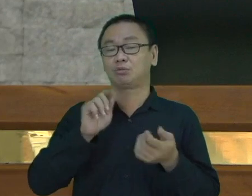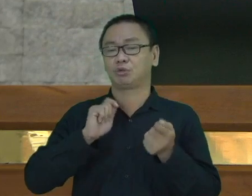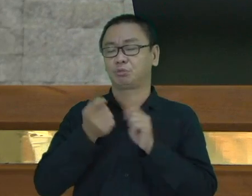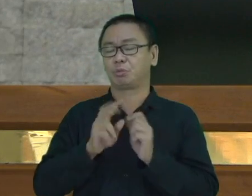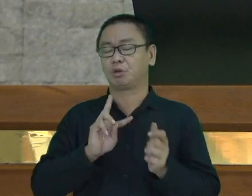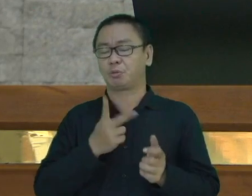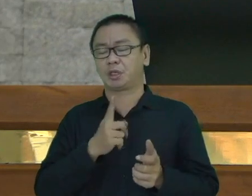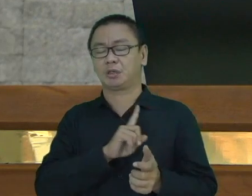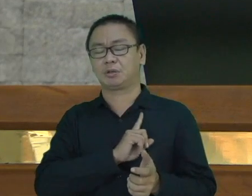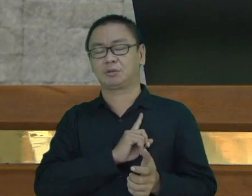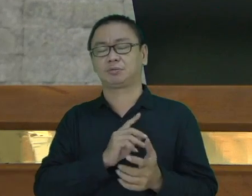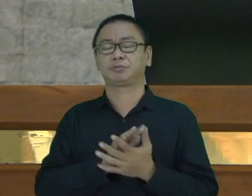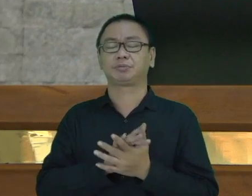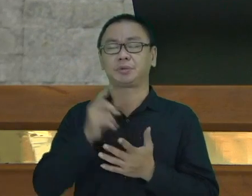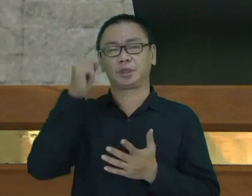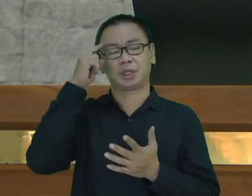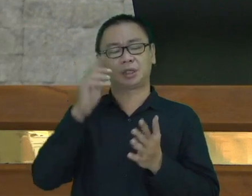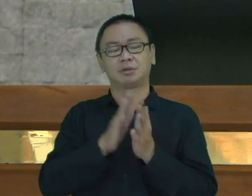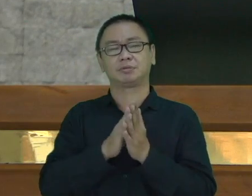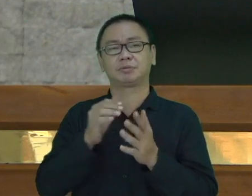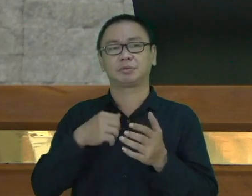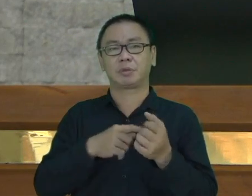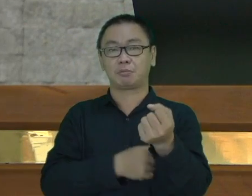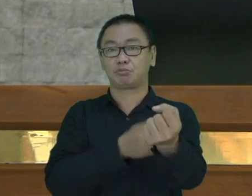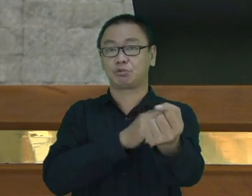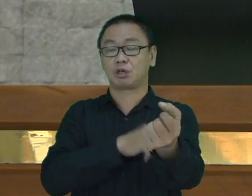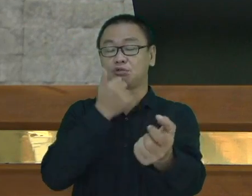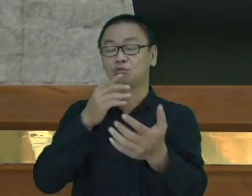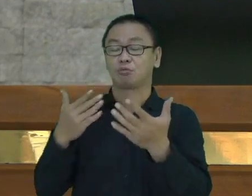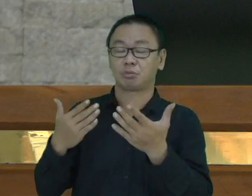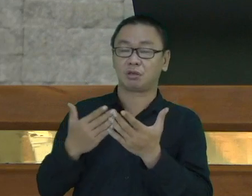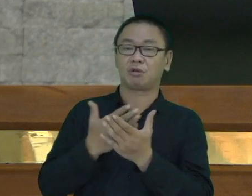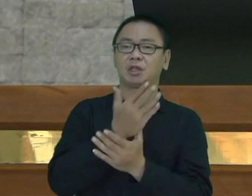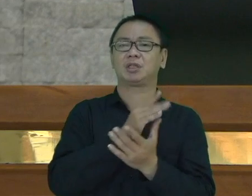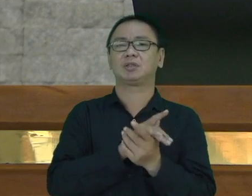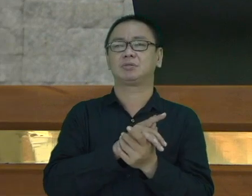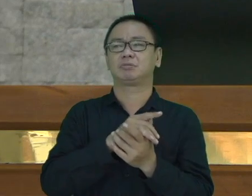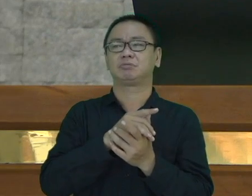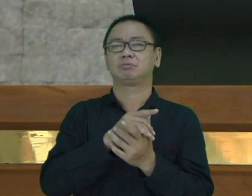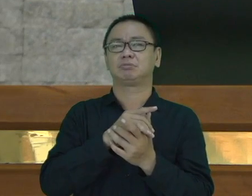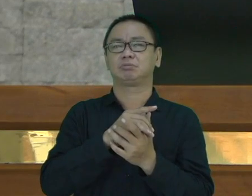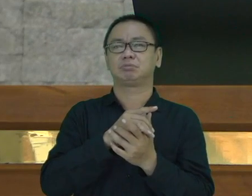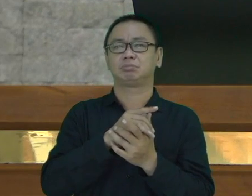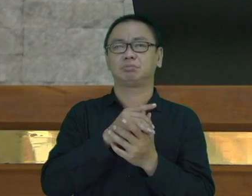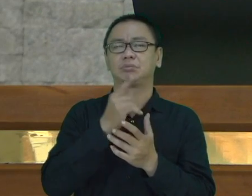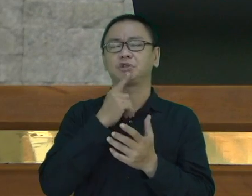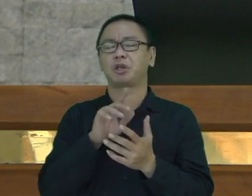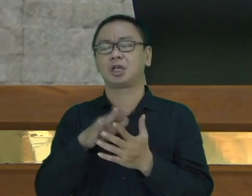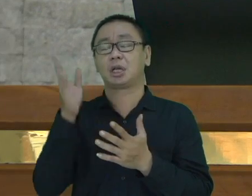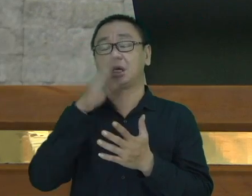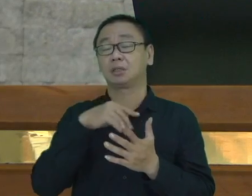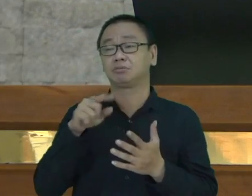kami, sehingga kami dimampukan untuk dapat melewati tiap persoalan hari demi